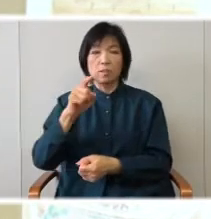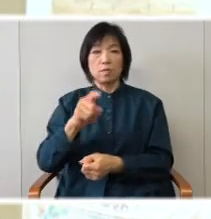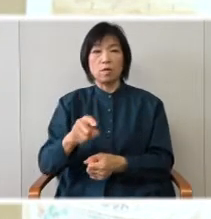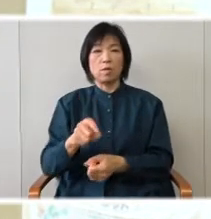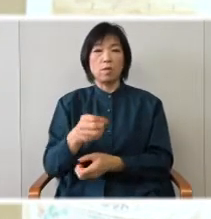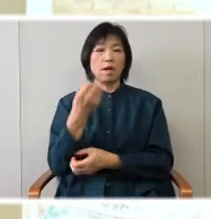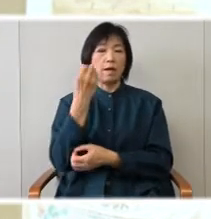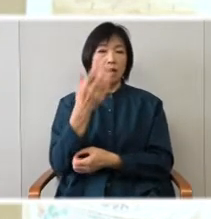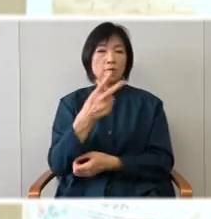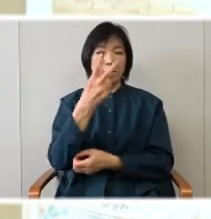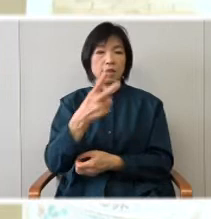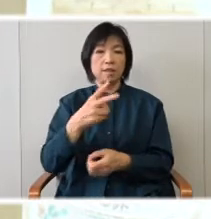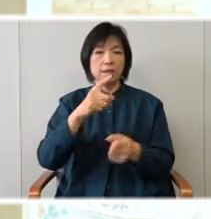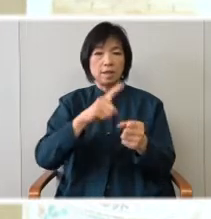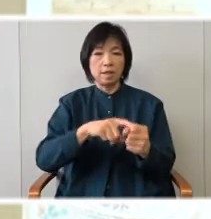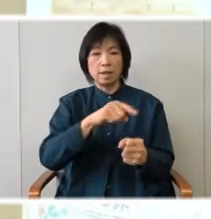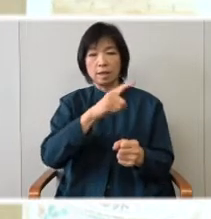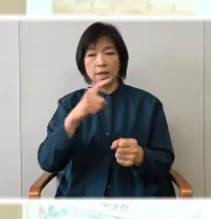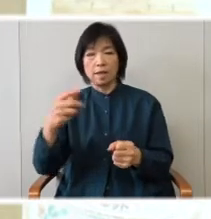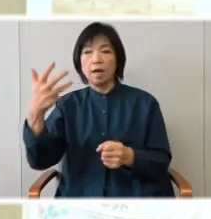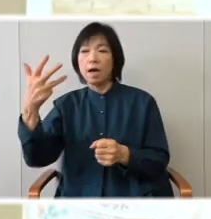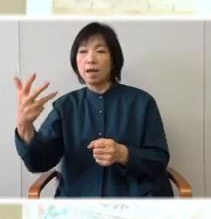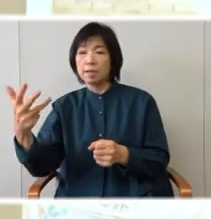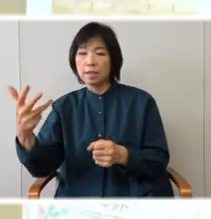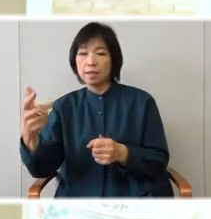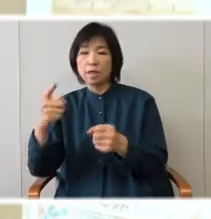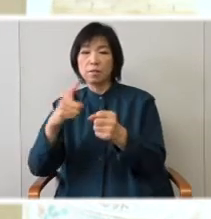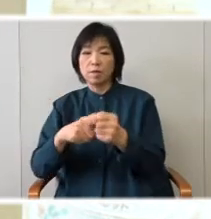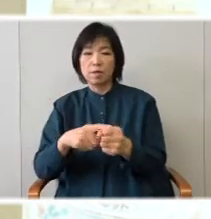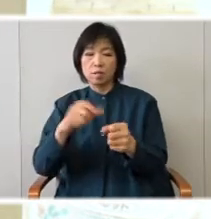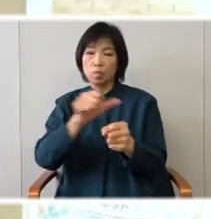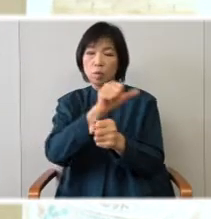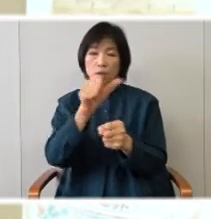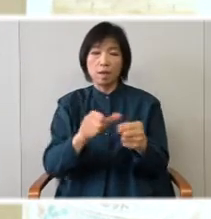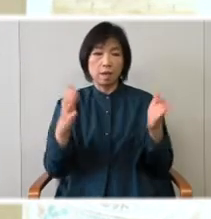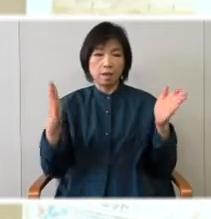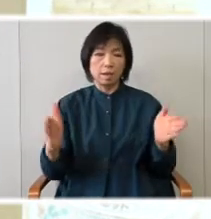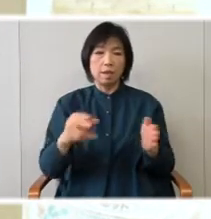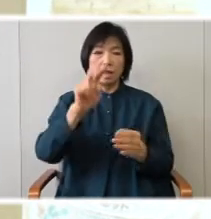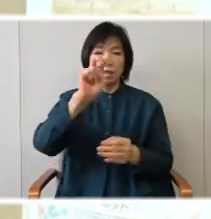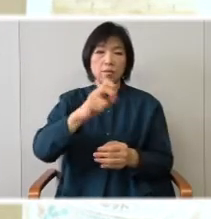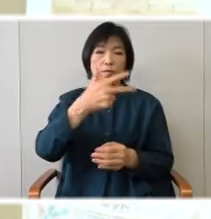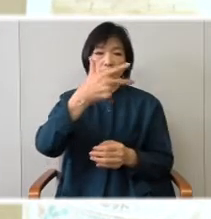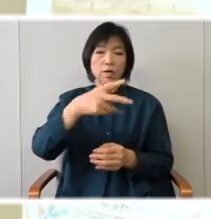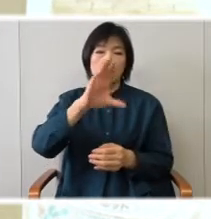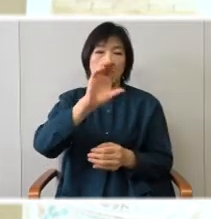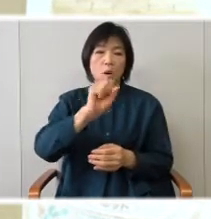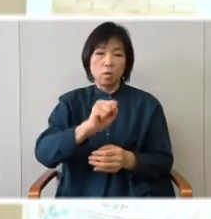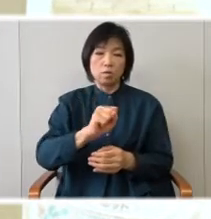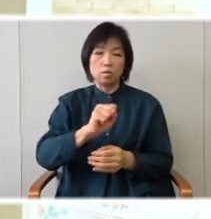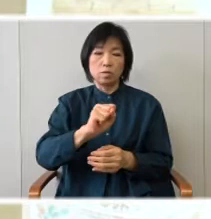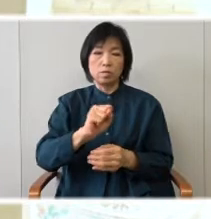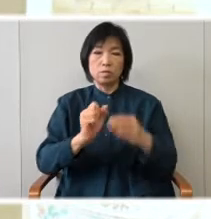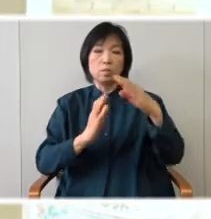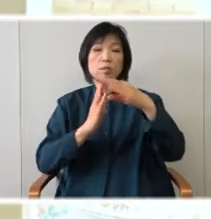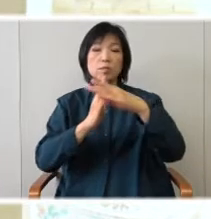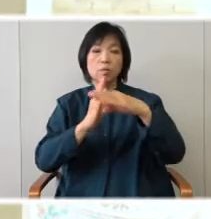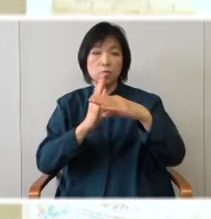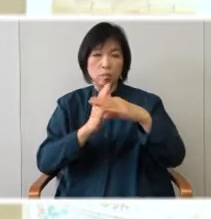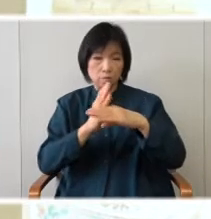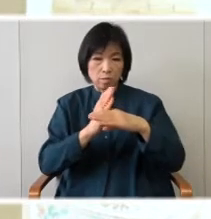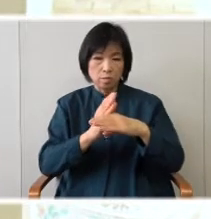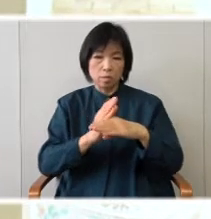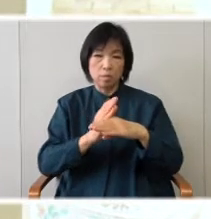和4年度から令和8年度までの事業で5年間で総額27億8000万円と。でこの